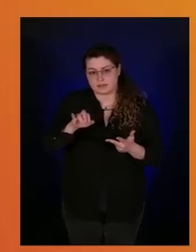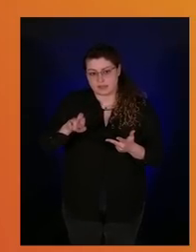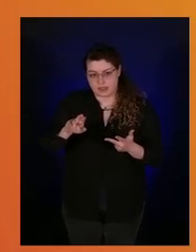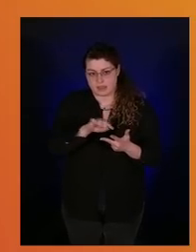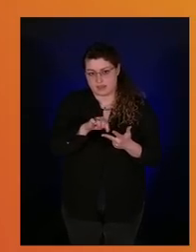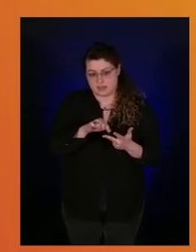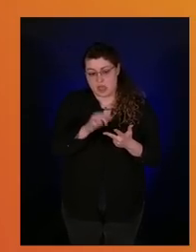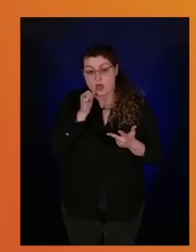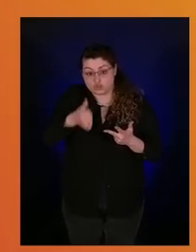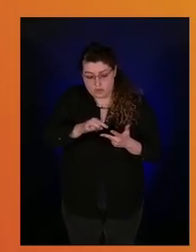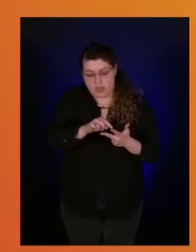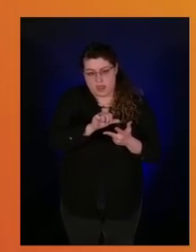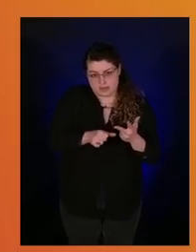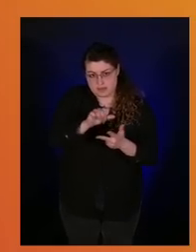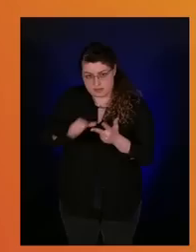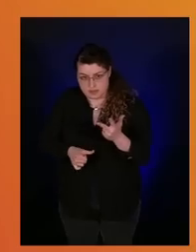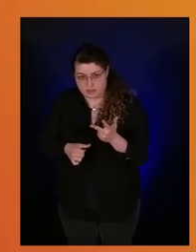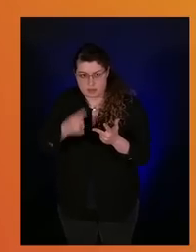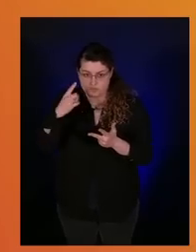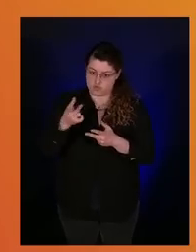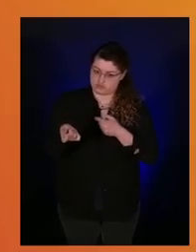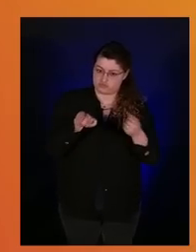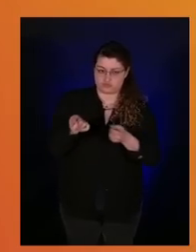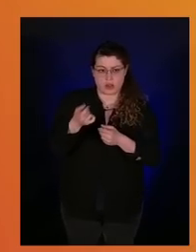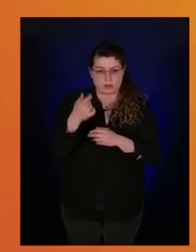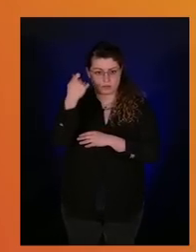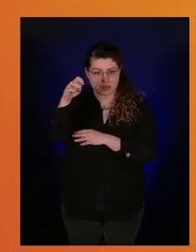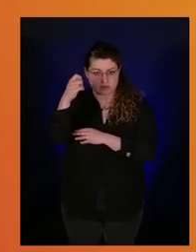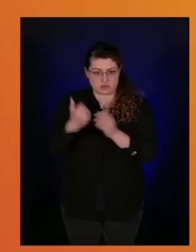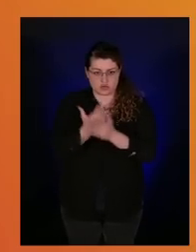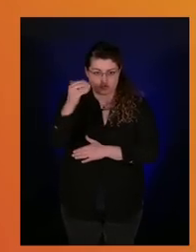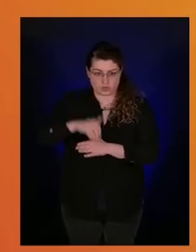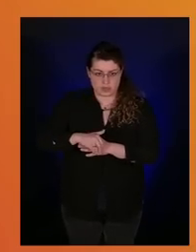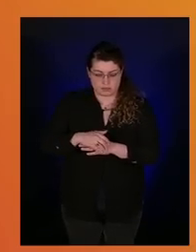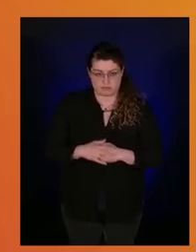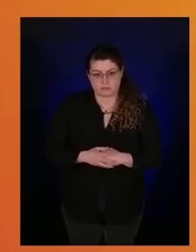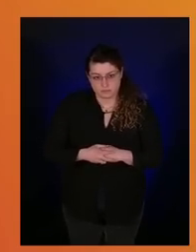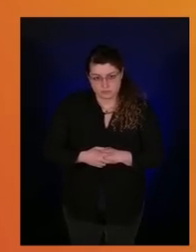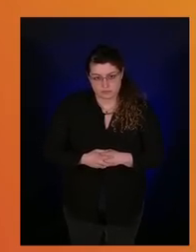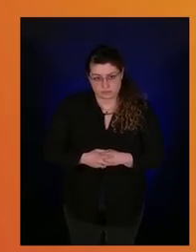assureront demain la séance de présidence et d'assesseur ici même. Voilà.